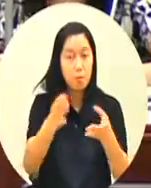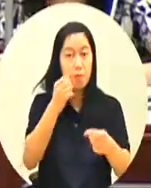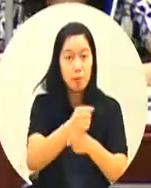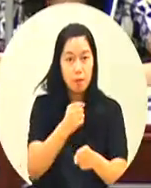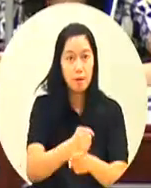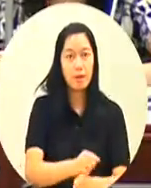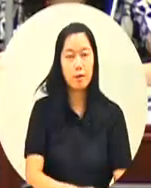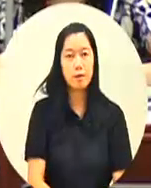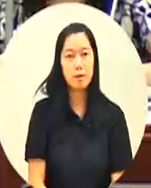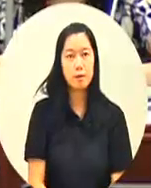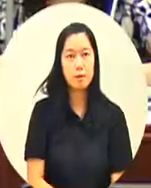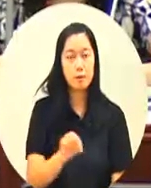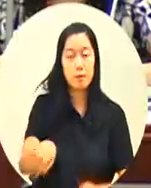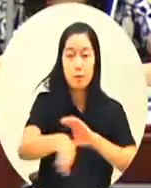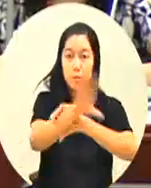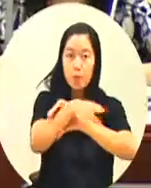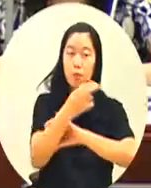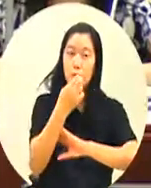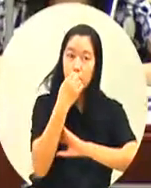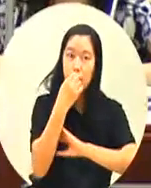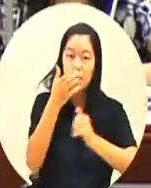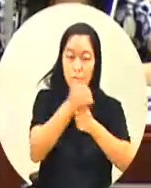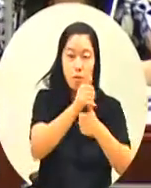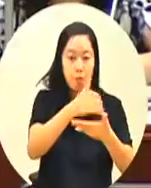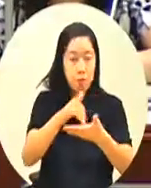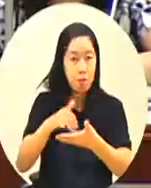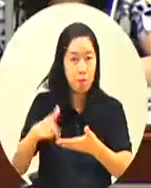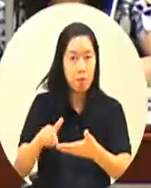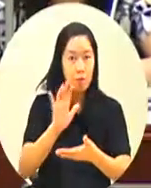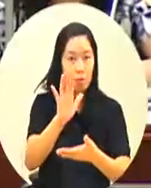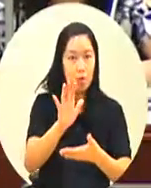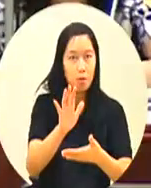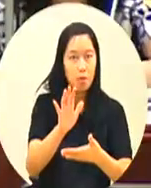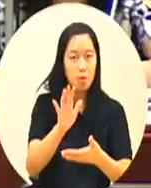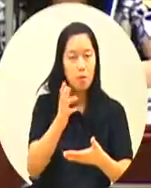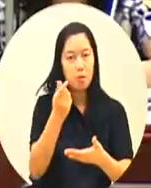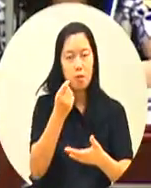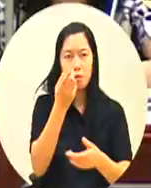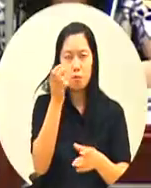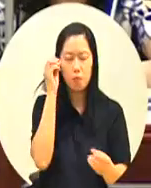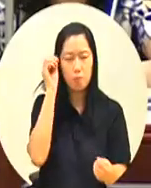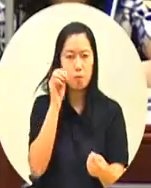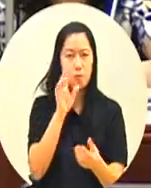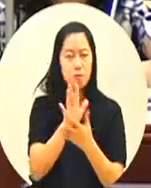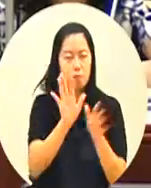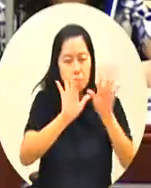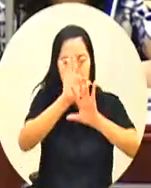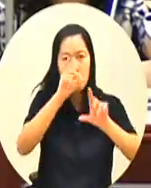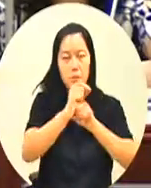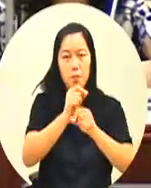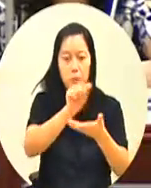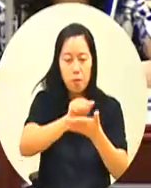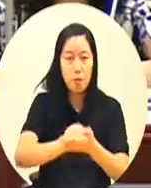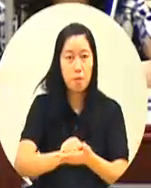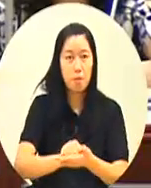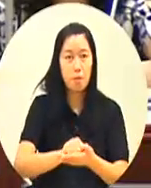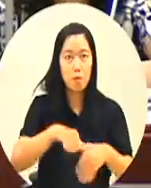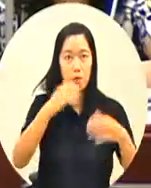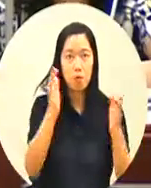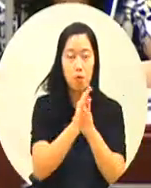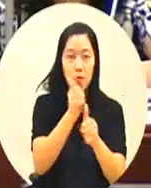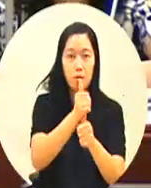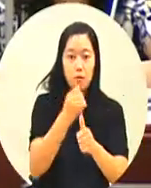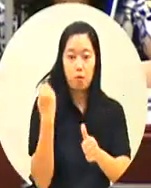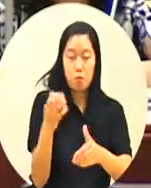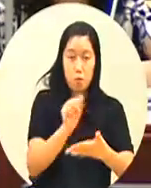啊，其实空污总量的管制某一种程度，它是含糊的涵盖您刚才讲的那一个事。现在整个空污总量管制新的，其